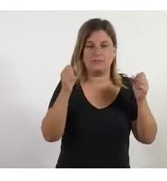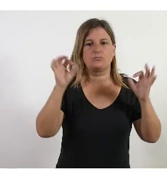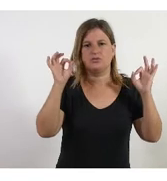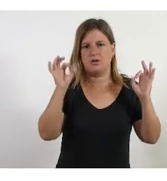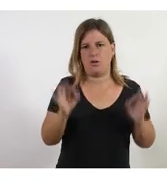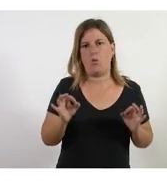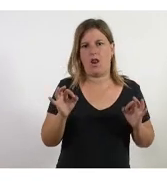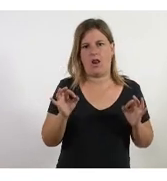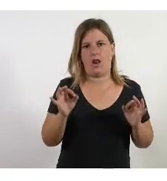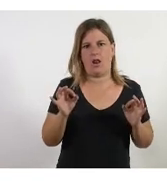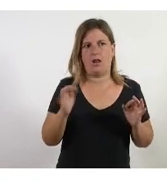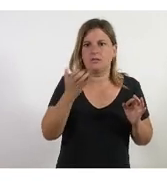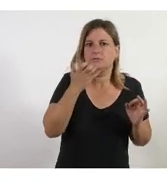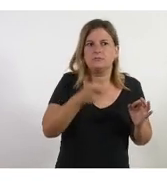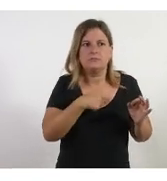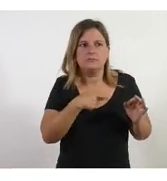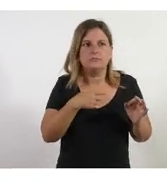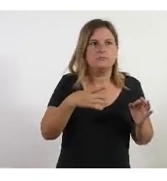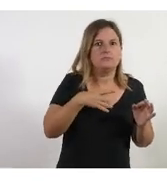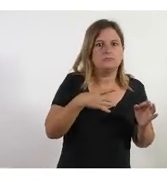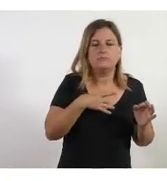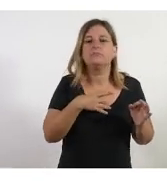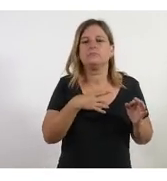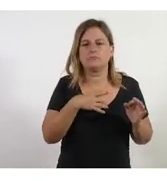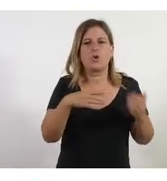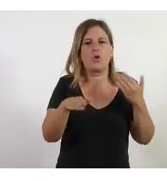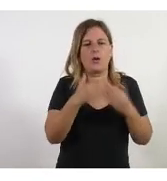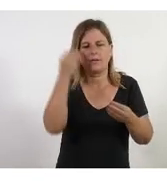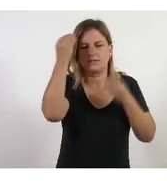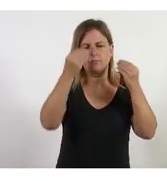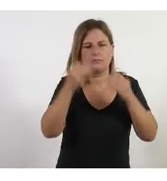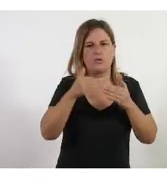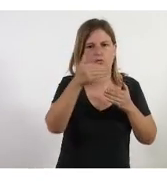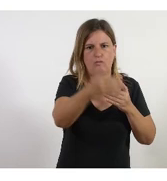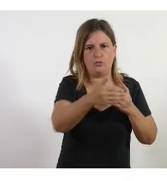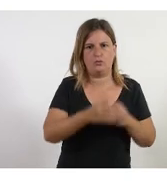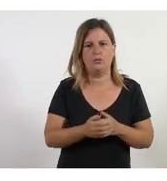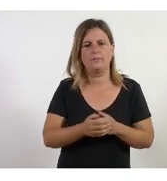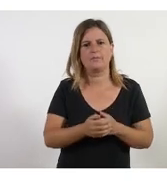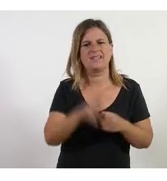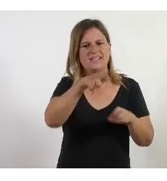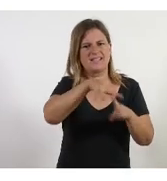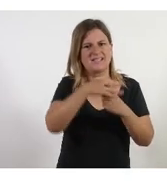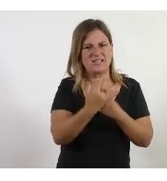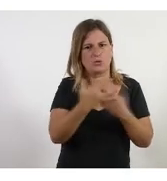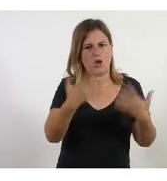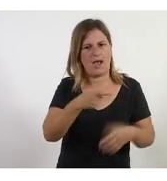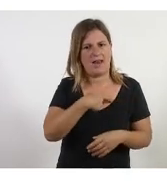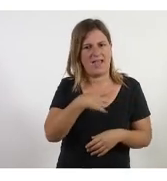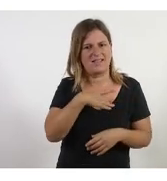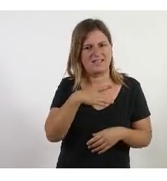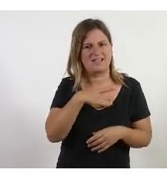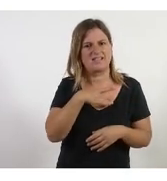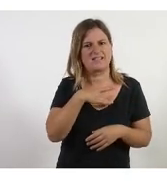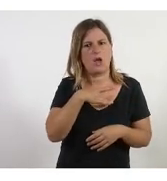situació d'incertesa. Començar a obrir escenaris. Molt bé. I en aquesta situació d'incertesa per mi, què pot